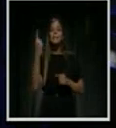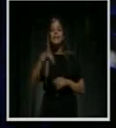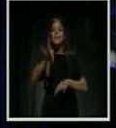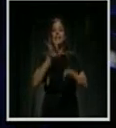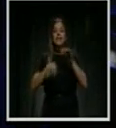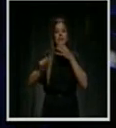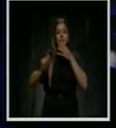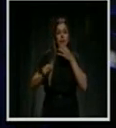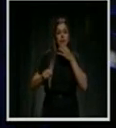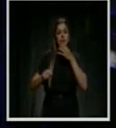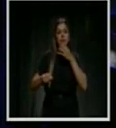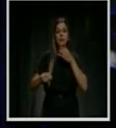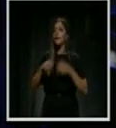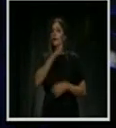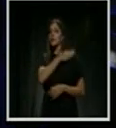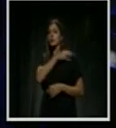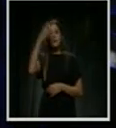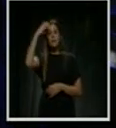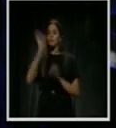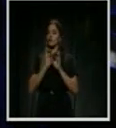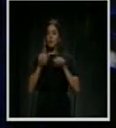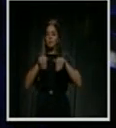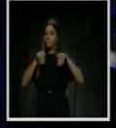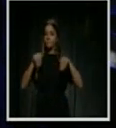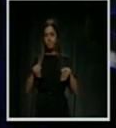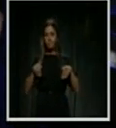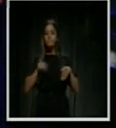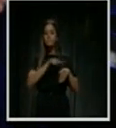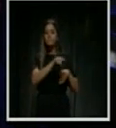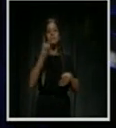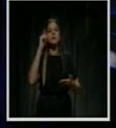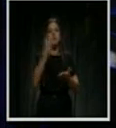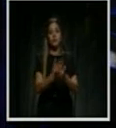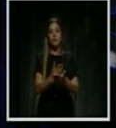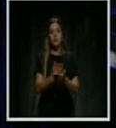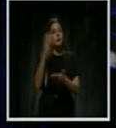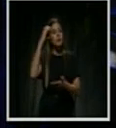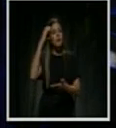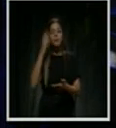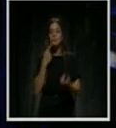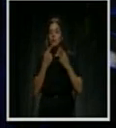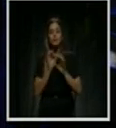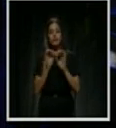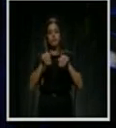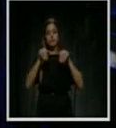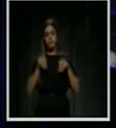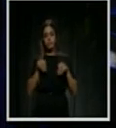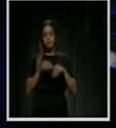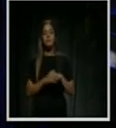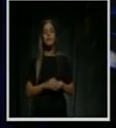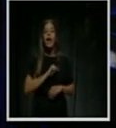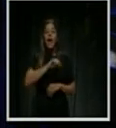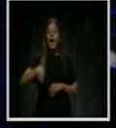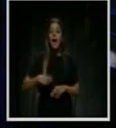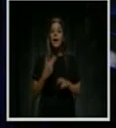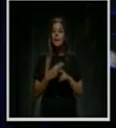kif jinħatar il-Kummissarju tal-Pulizija permezz ta' sejħa pubblika sa wkoll li tmur ukoll għall-iskrutinju parlamentari. Saħħaħna